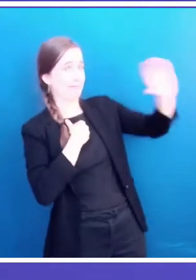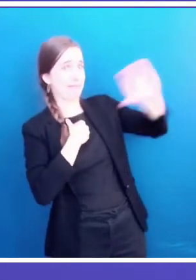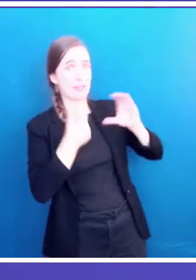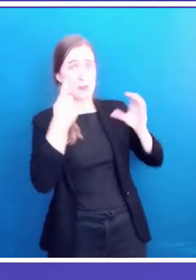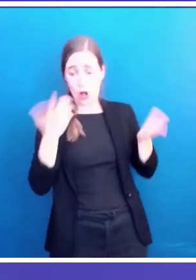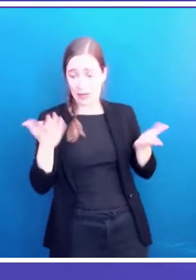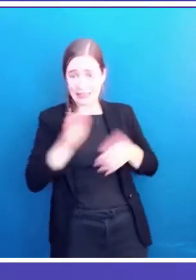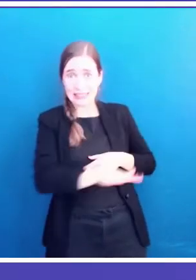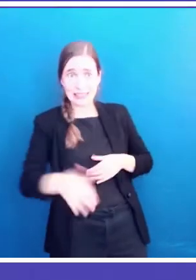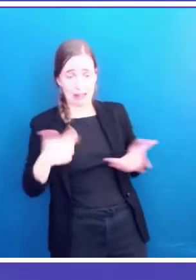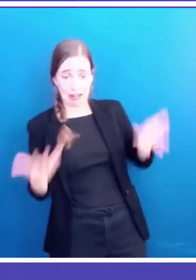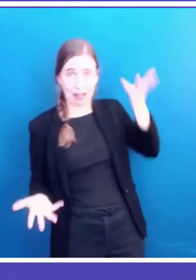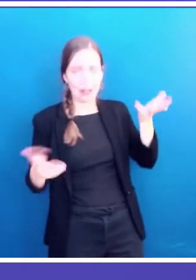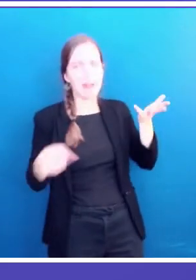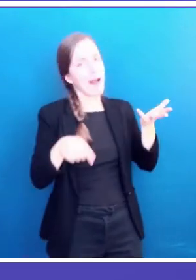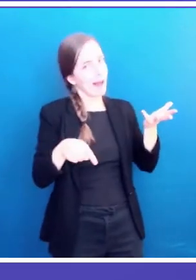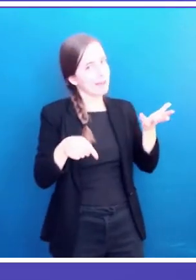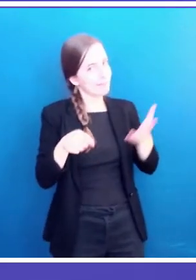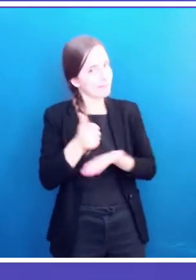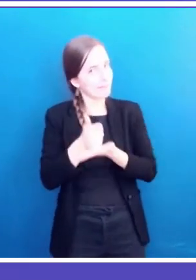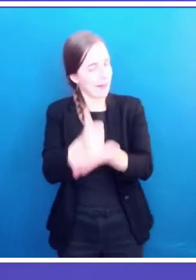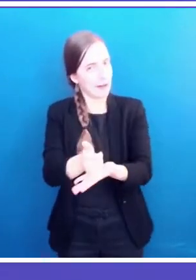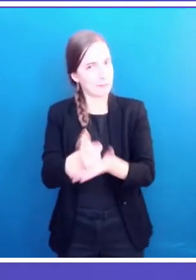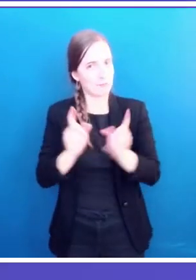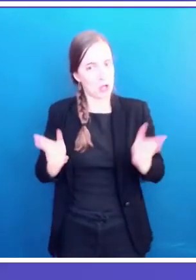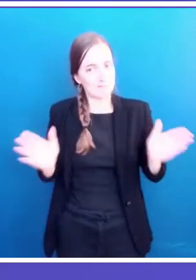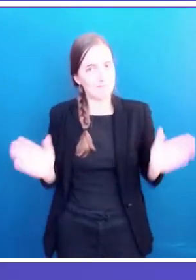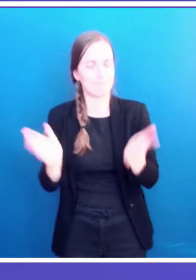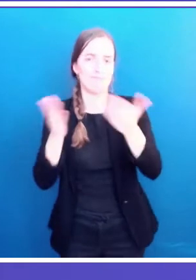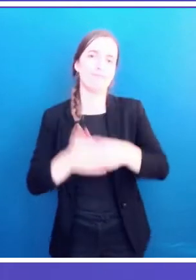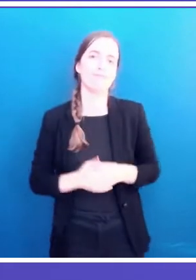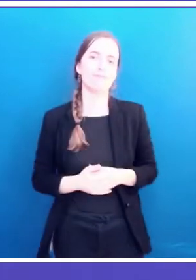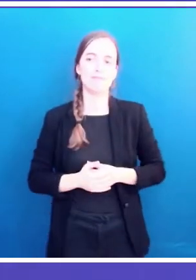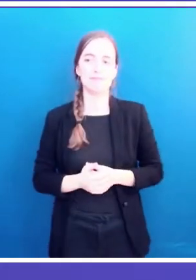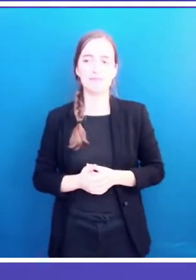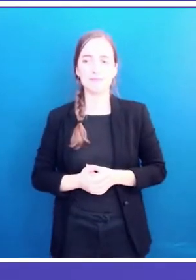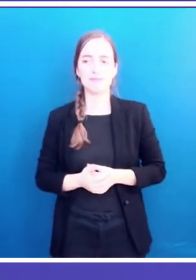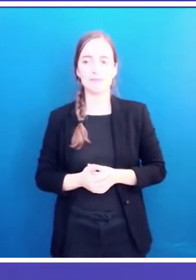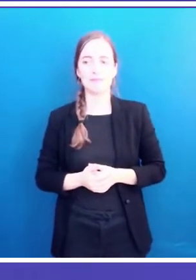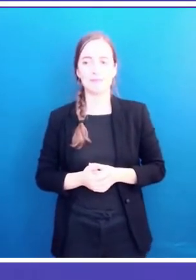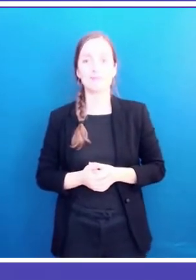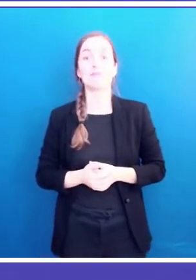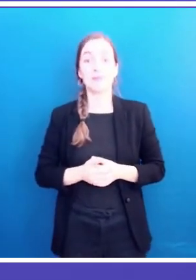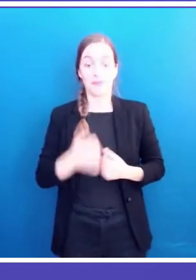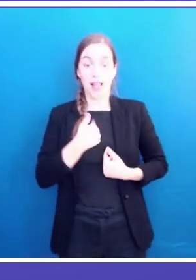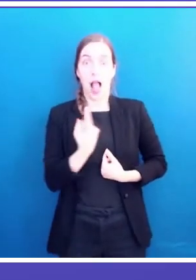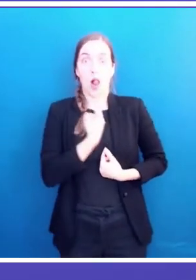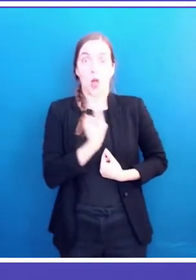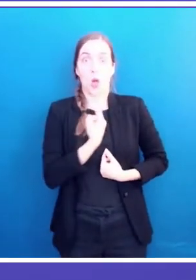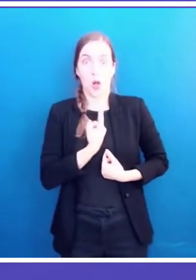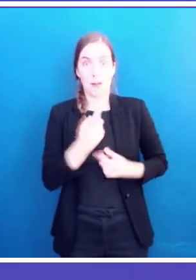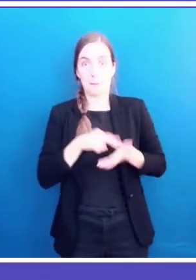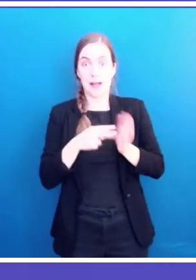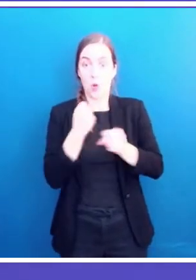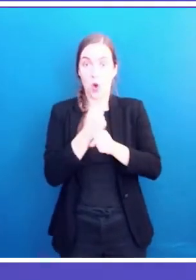صعوبة كبرى نواجهها في مجال ملائمة هذا الإطار بالعمل